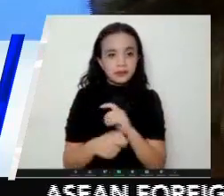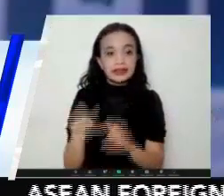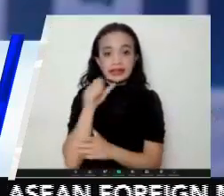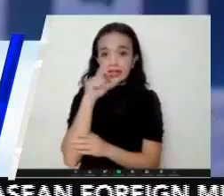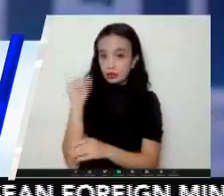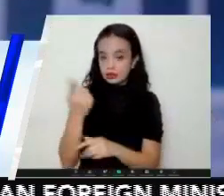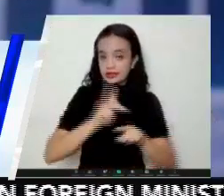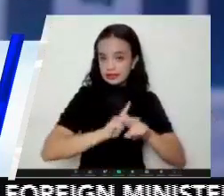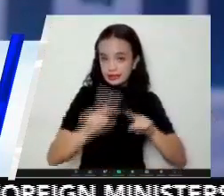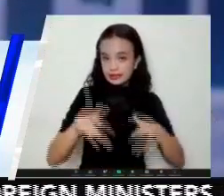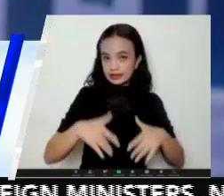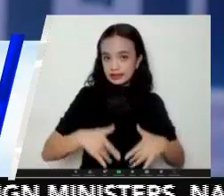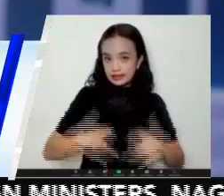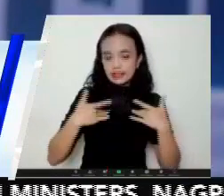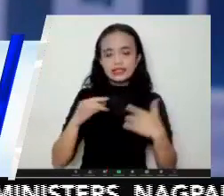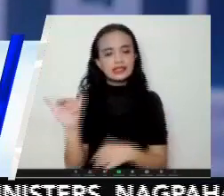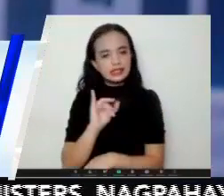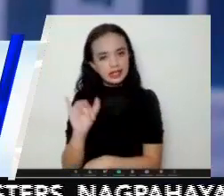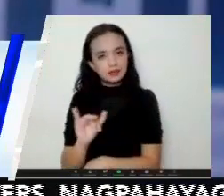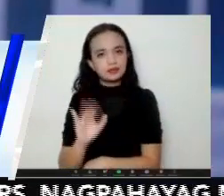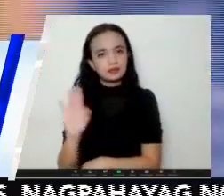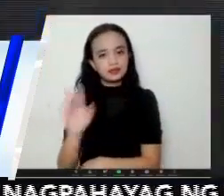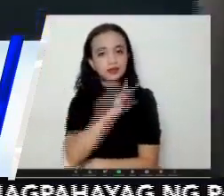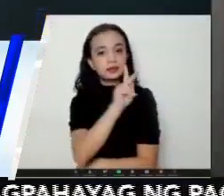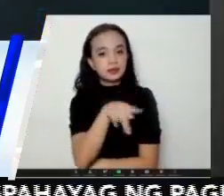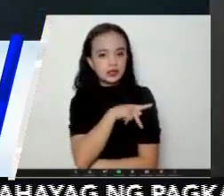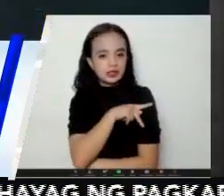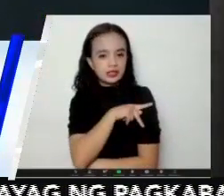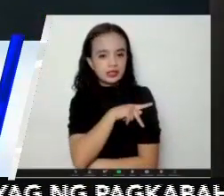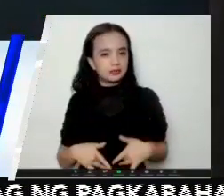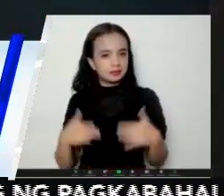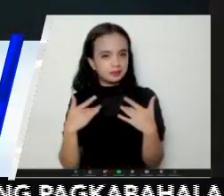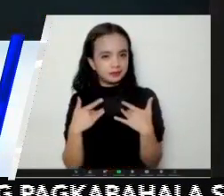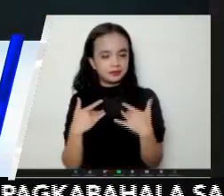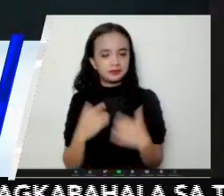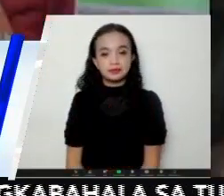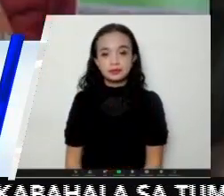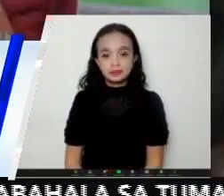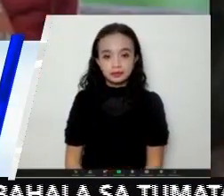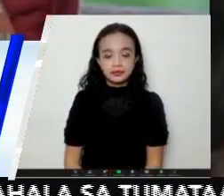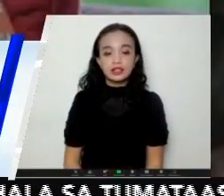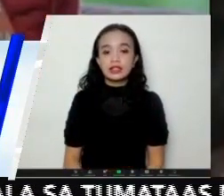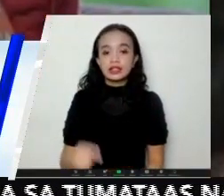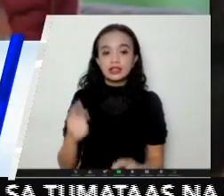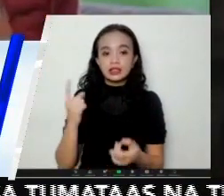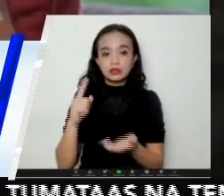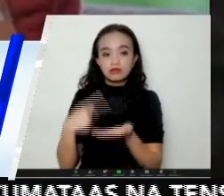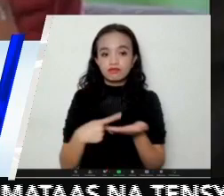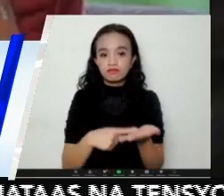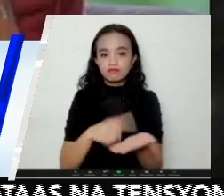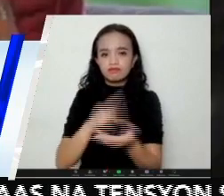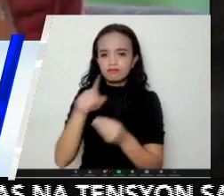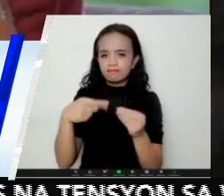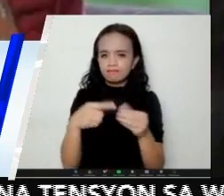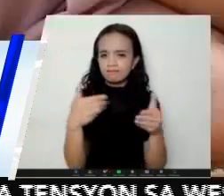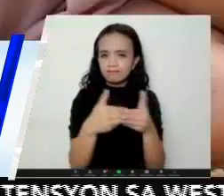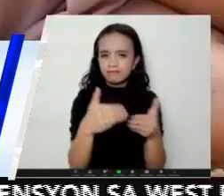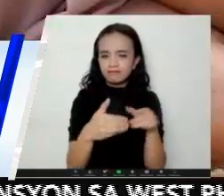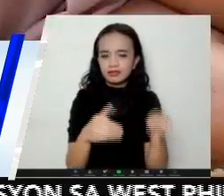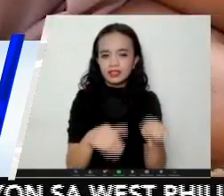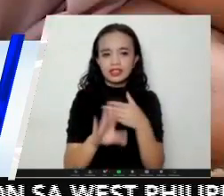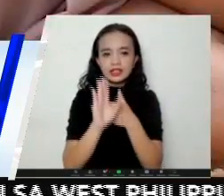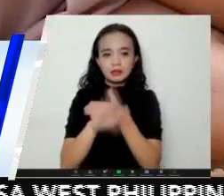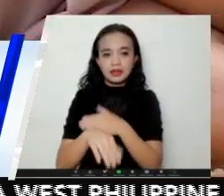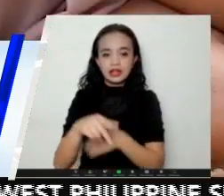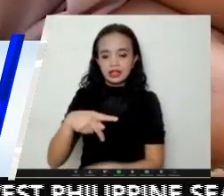life, kundi maging sa kanilang personal na buhay. Naging usap-usapan ang closeness nila sa set ng Return to Paradise